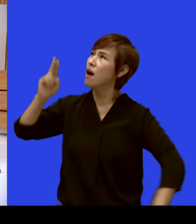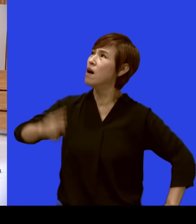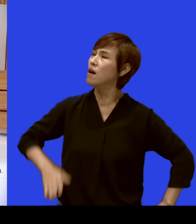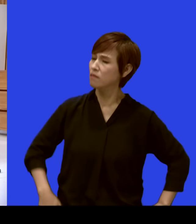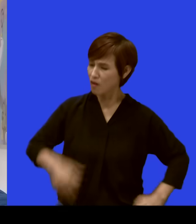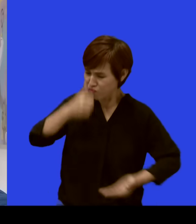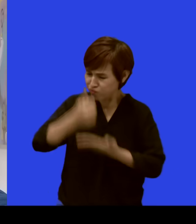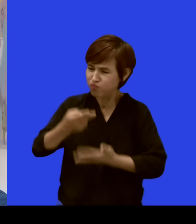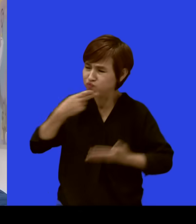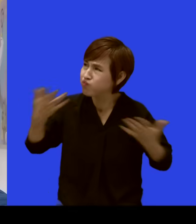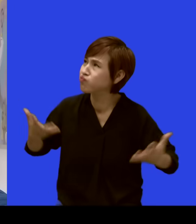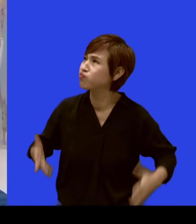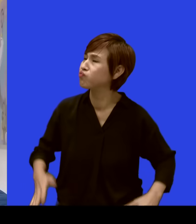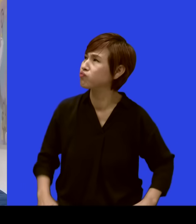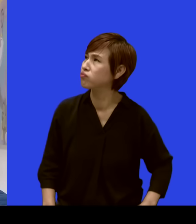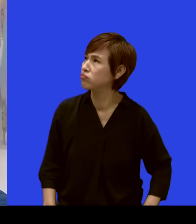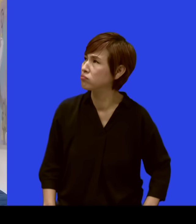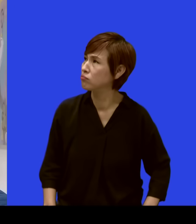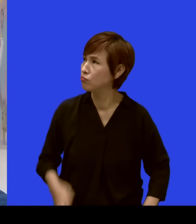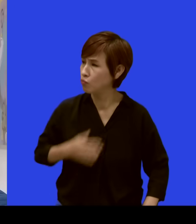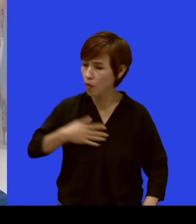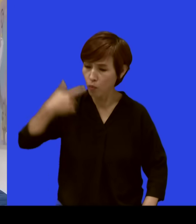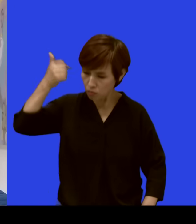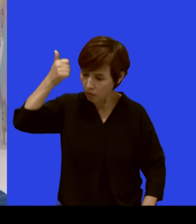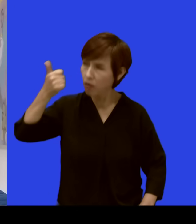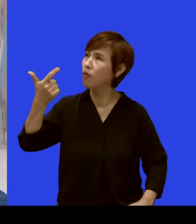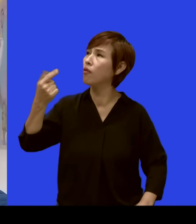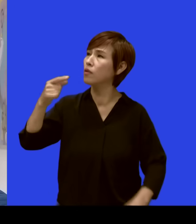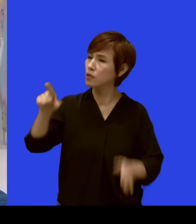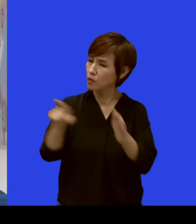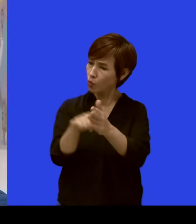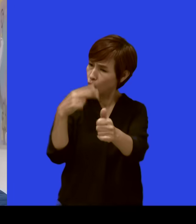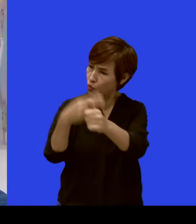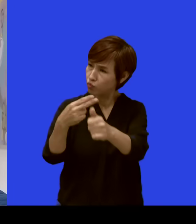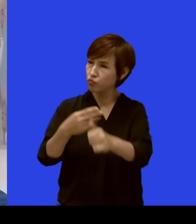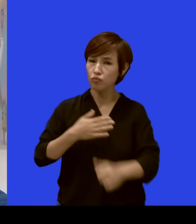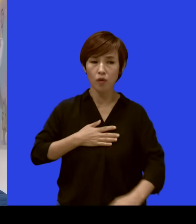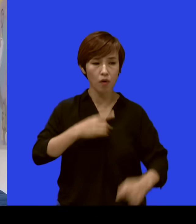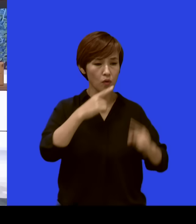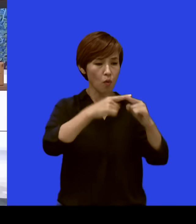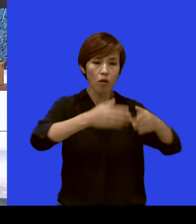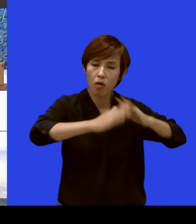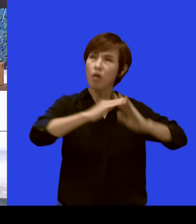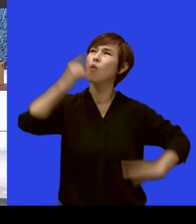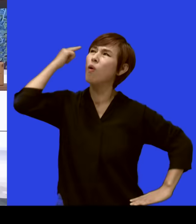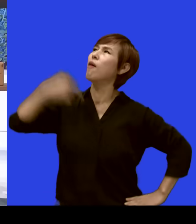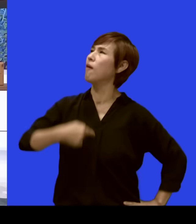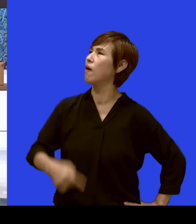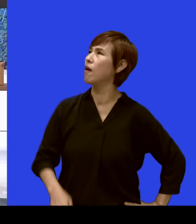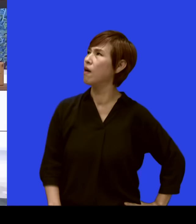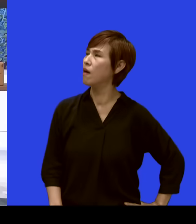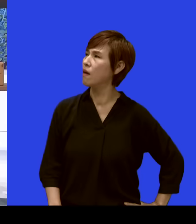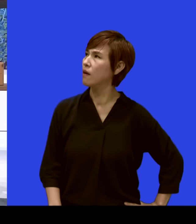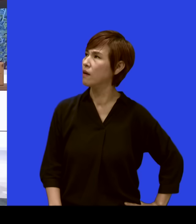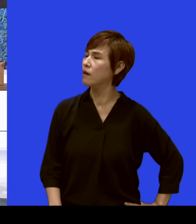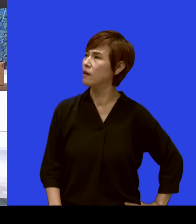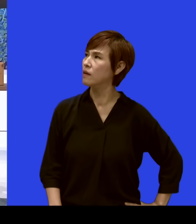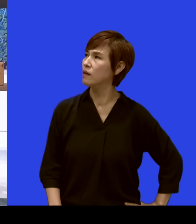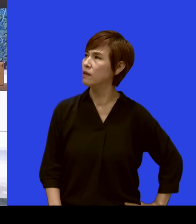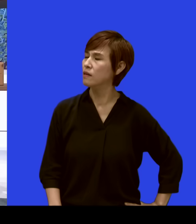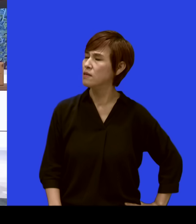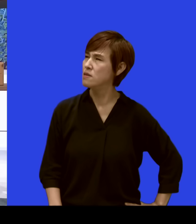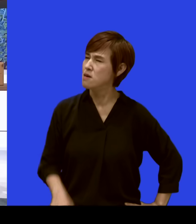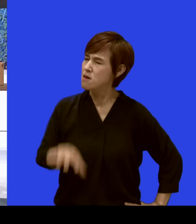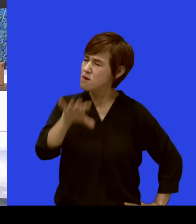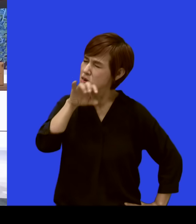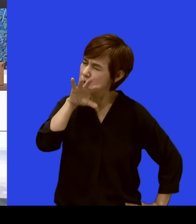죄가 있어서 내가 뭐 나는 이미 목사도 됐고 신학교 교수인데 내가 왜 목회를 하라고 그래가지고 내가 이 꼴을 보려고 이 목회를 한 겁니까?